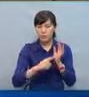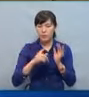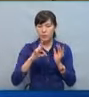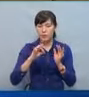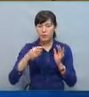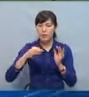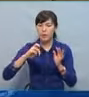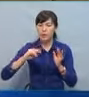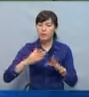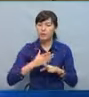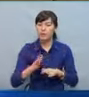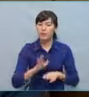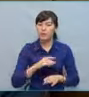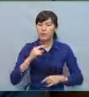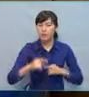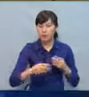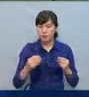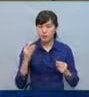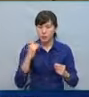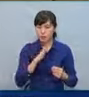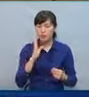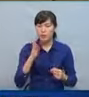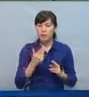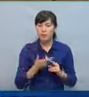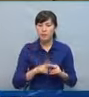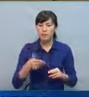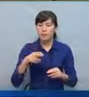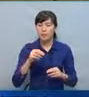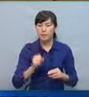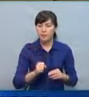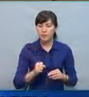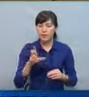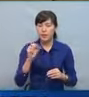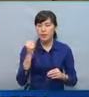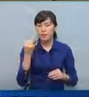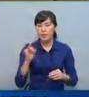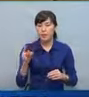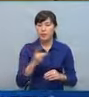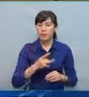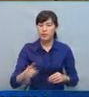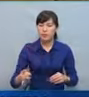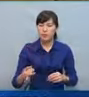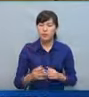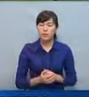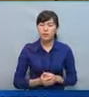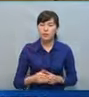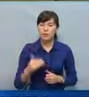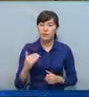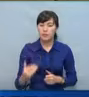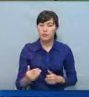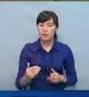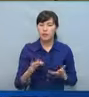көбейді. Келесі жыл одан да көп болады. Сондықтан әрине мына Абай ауданы, осы сіздердің тұрып